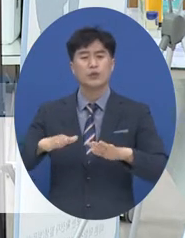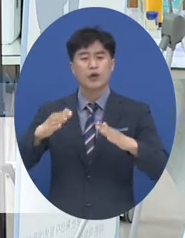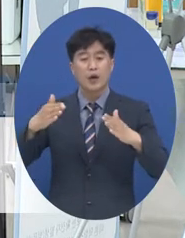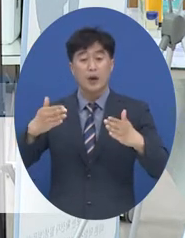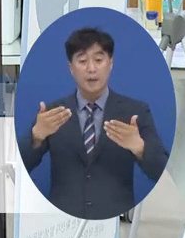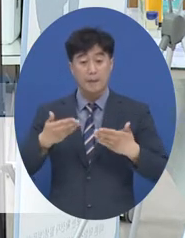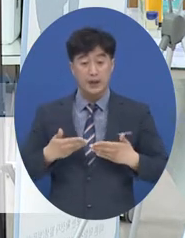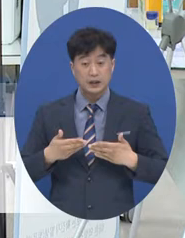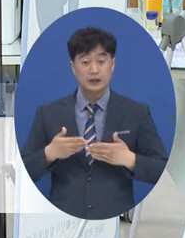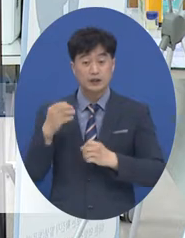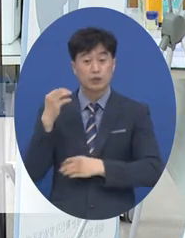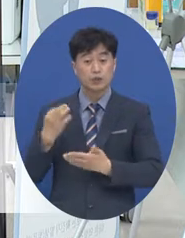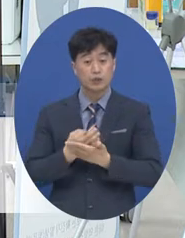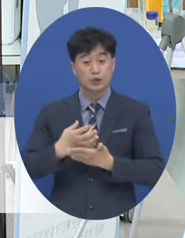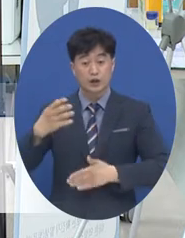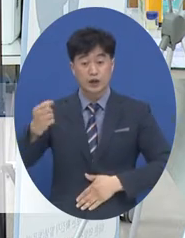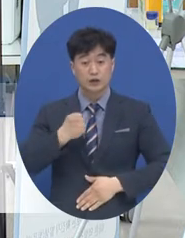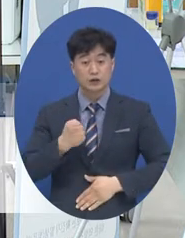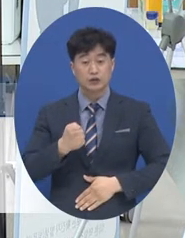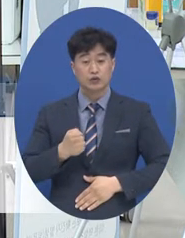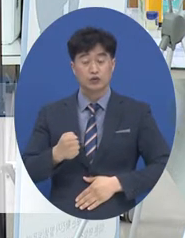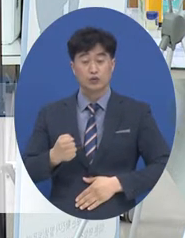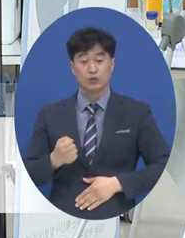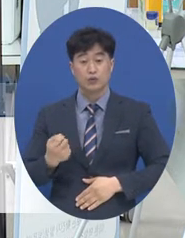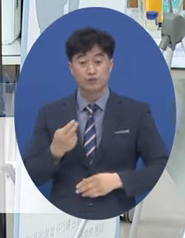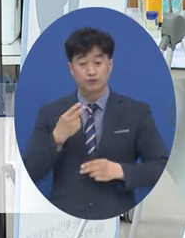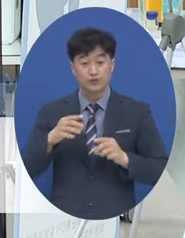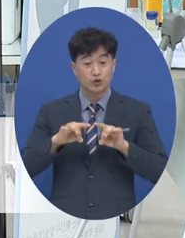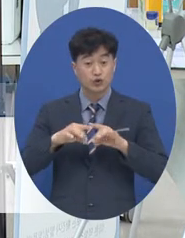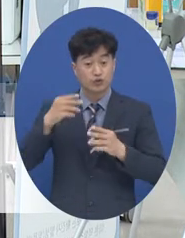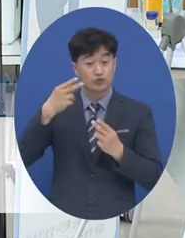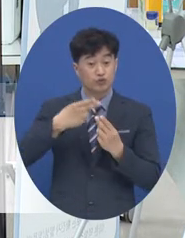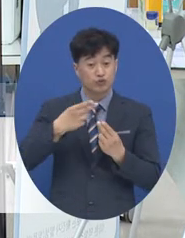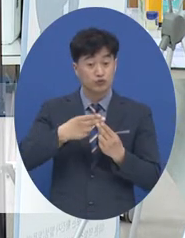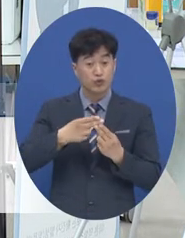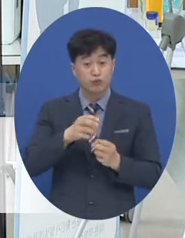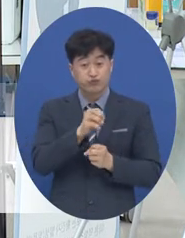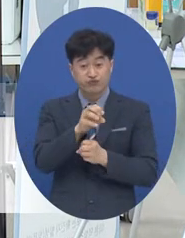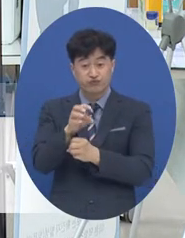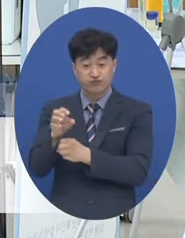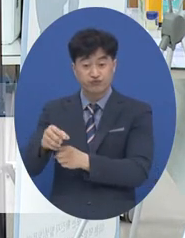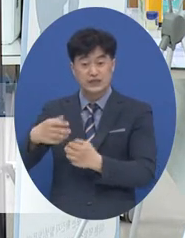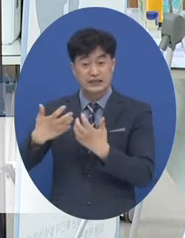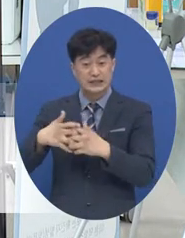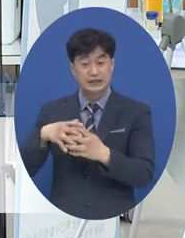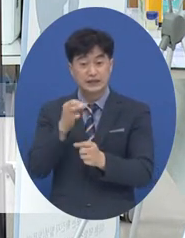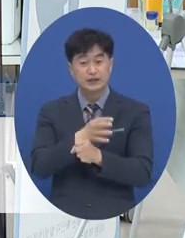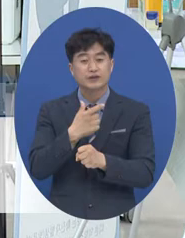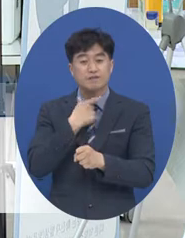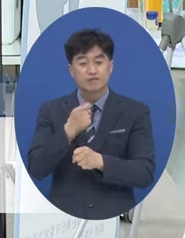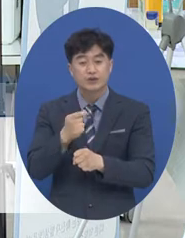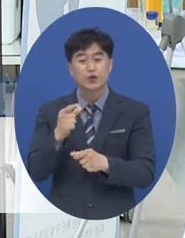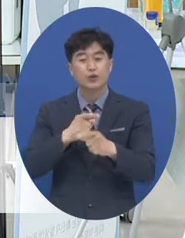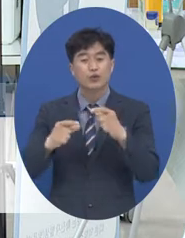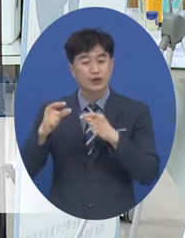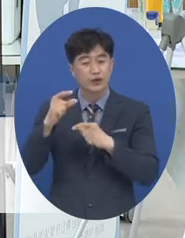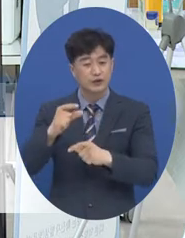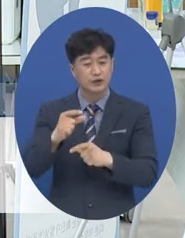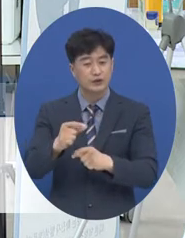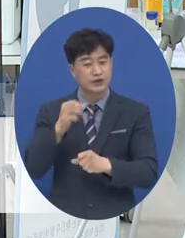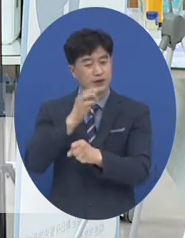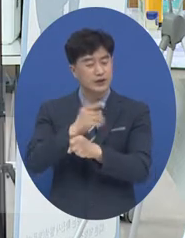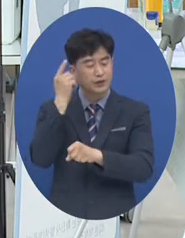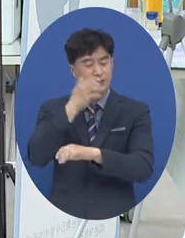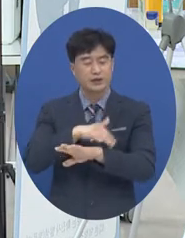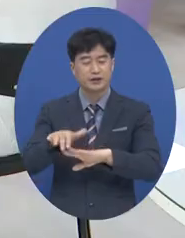기본소득 가지고 그 충전식 분무기를 하나 구입하고 싶은데 돈을 보태서 충전식 분무기를 하나 살